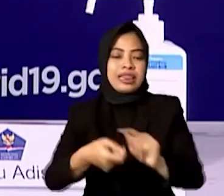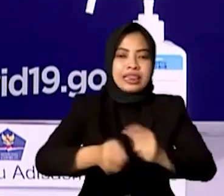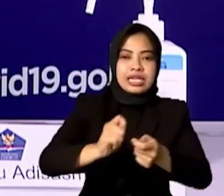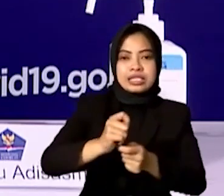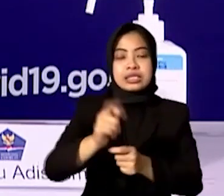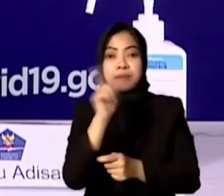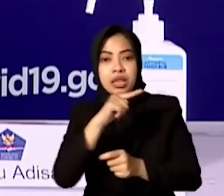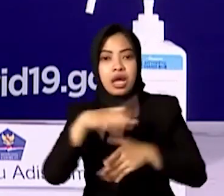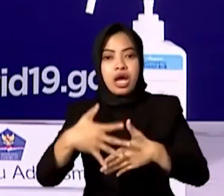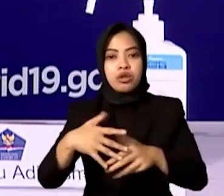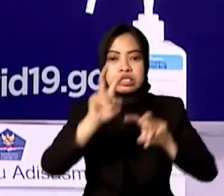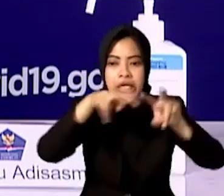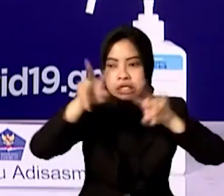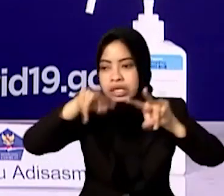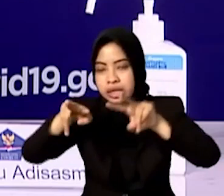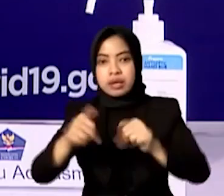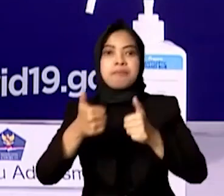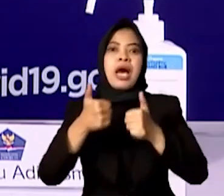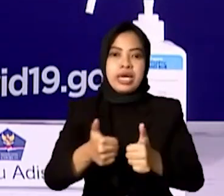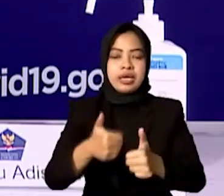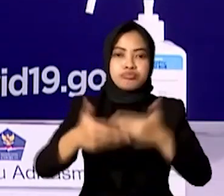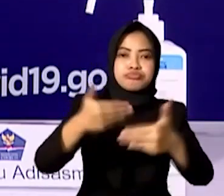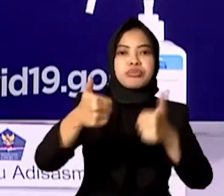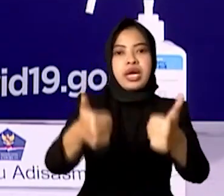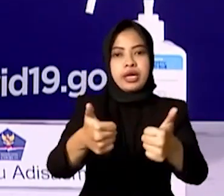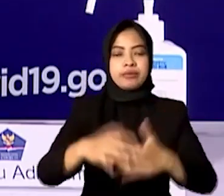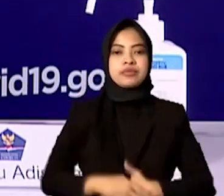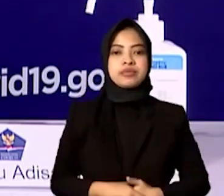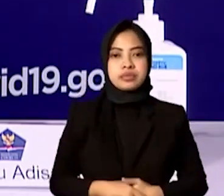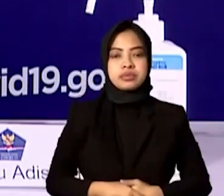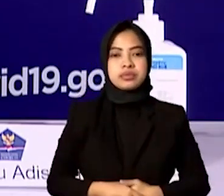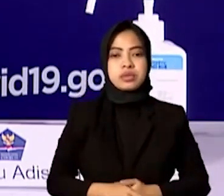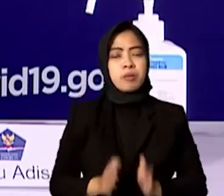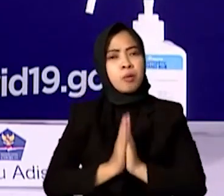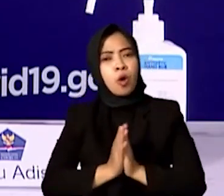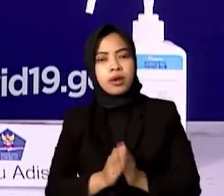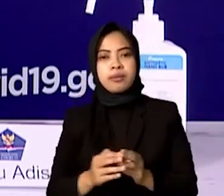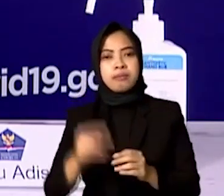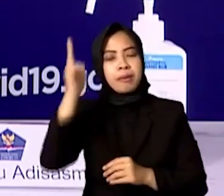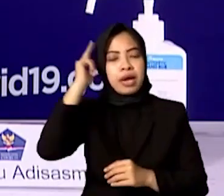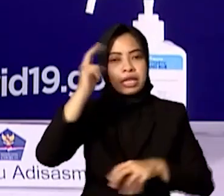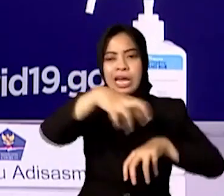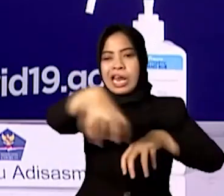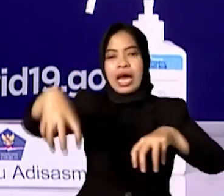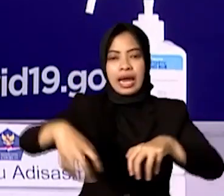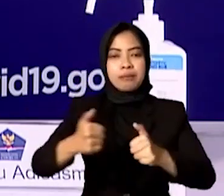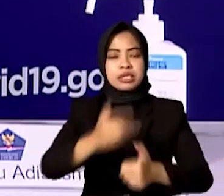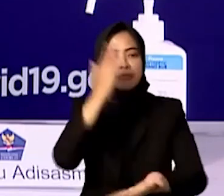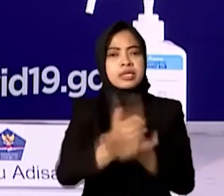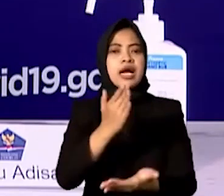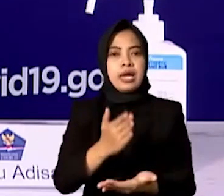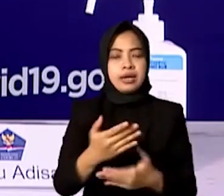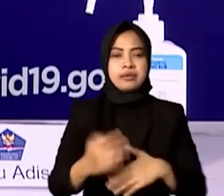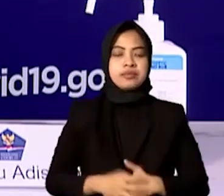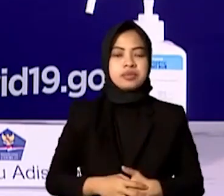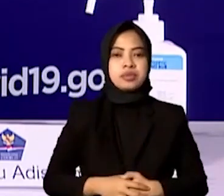treatment tetap dilakukan dengan masif dan baik kami juga meminta agar pemerintah daerah juga menegakkan